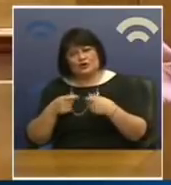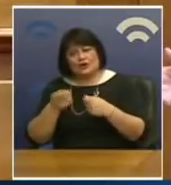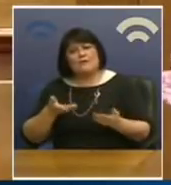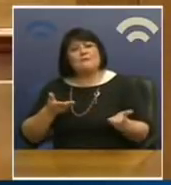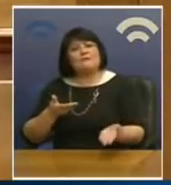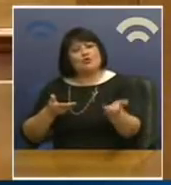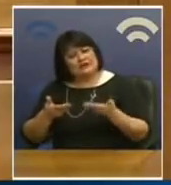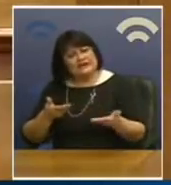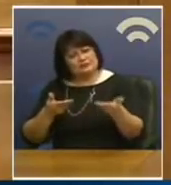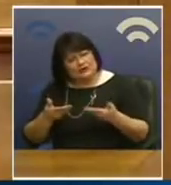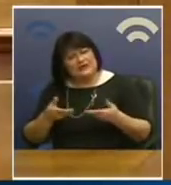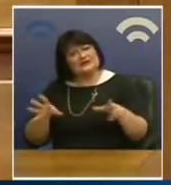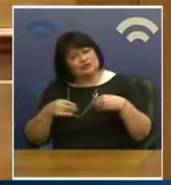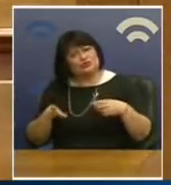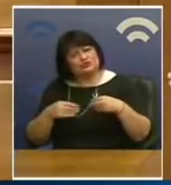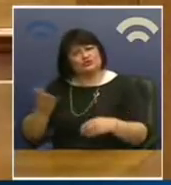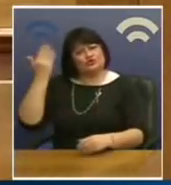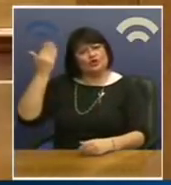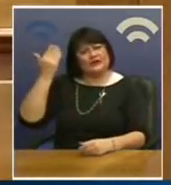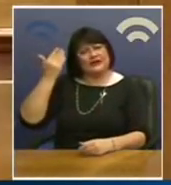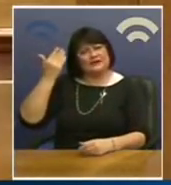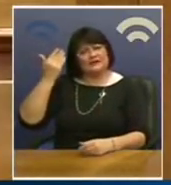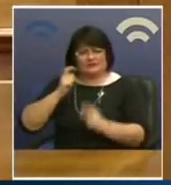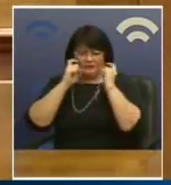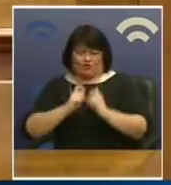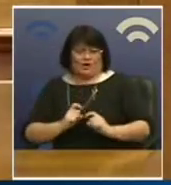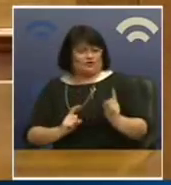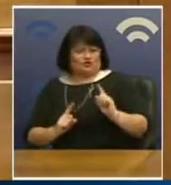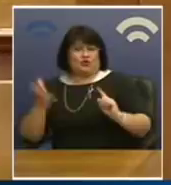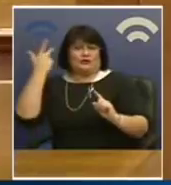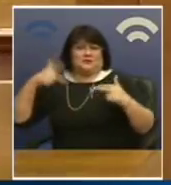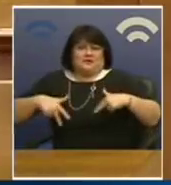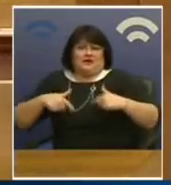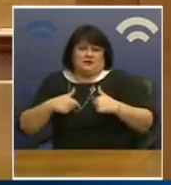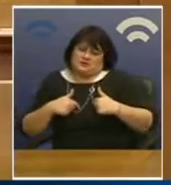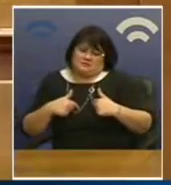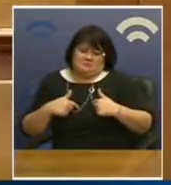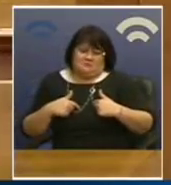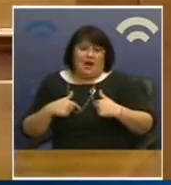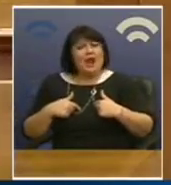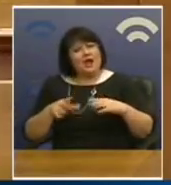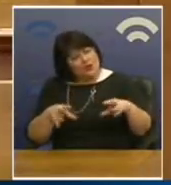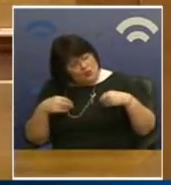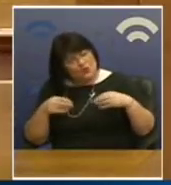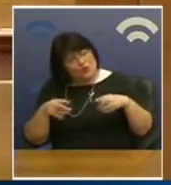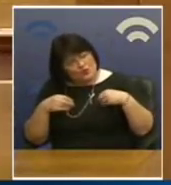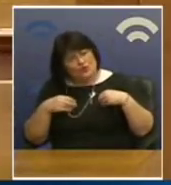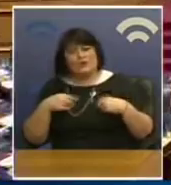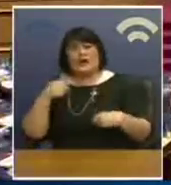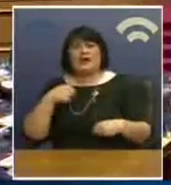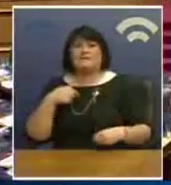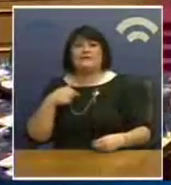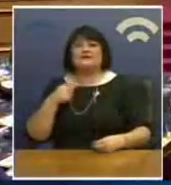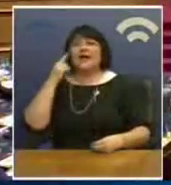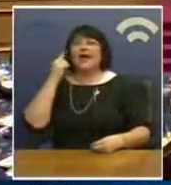τότε αντιπολίτευσης, χωρίς να έχουμε καμιά υποχρέωση να το κάνουμε. Προτάσεις οι οποίες δώσαμε έτσι εμείς την ευκαιρία